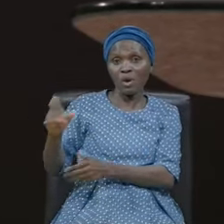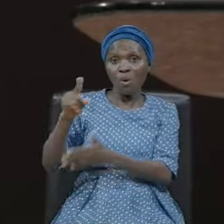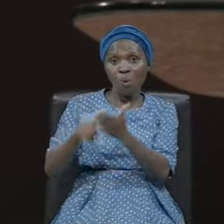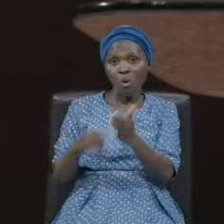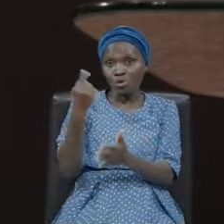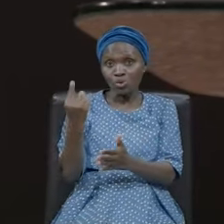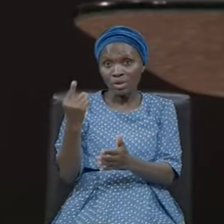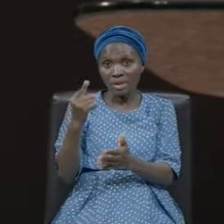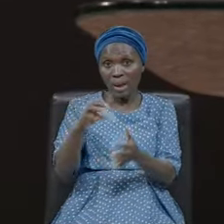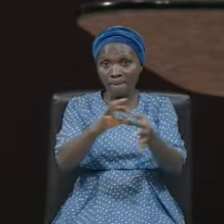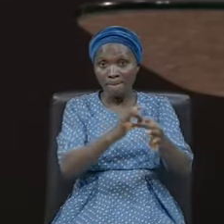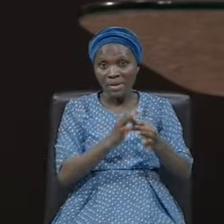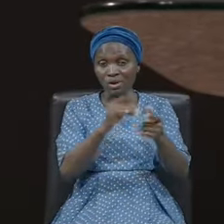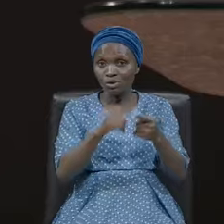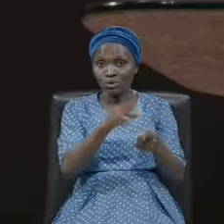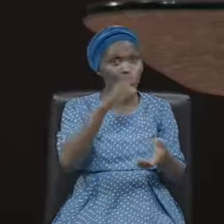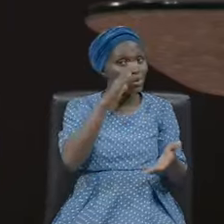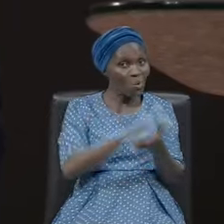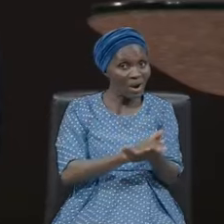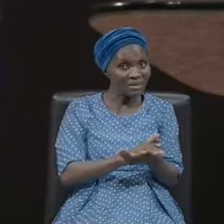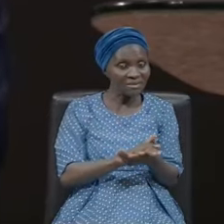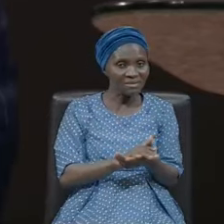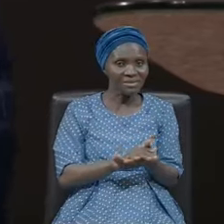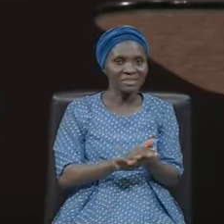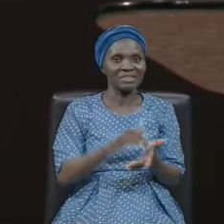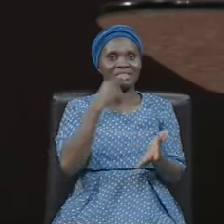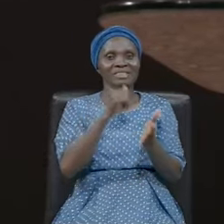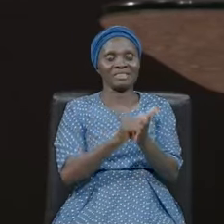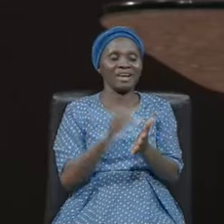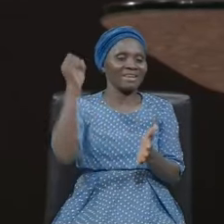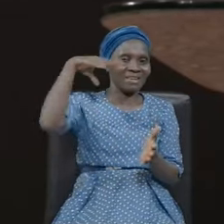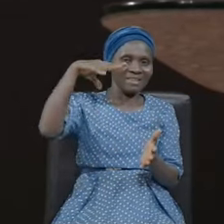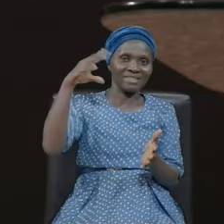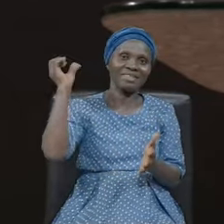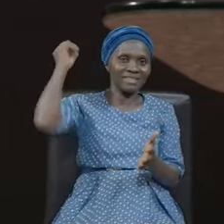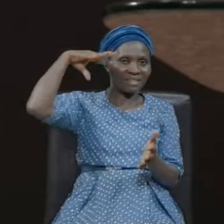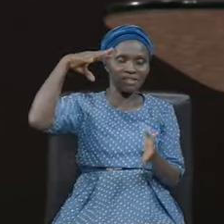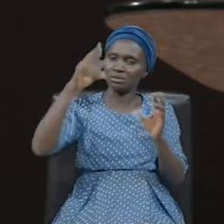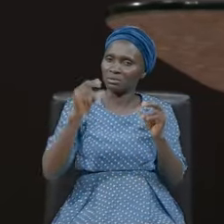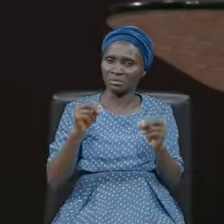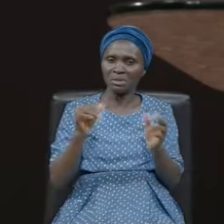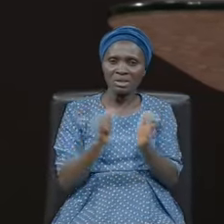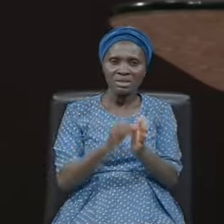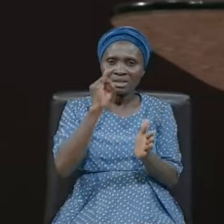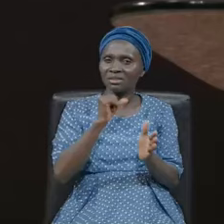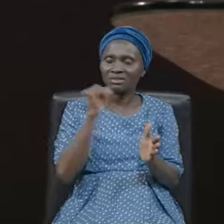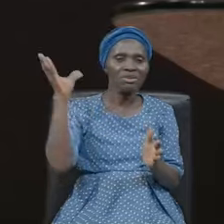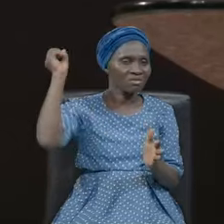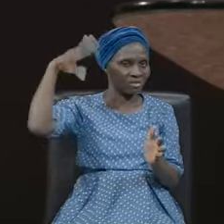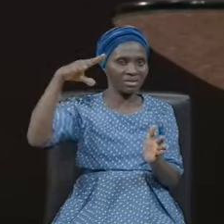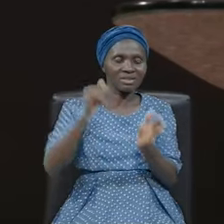femme. Donc, la grâce. Ça, ce n'est pas la grâce, hein. Ce n'est pas la grâce. Ça, c'est